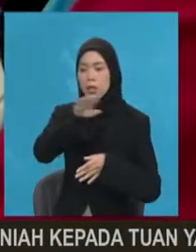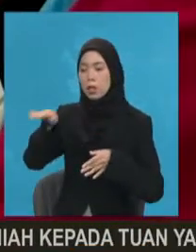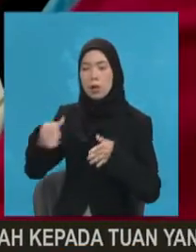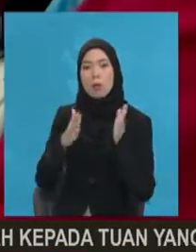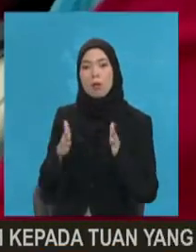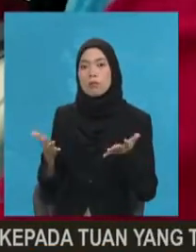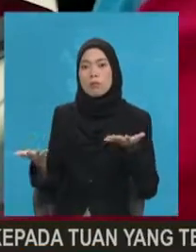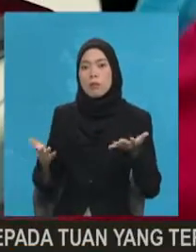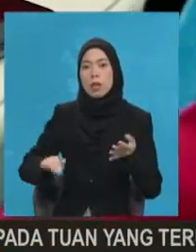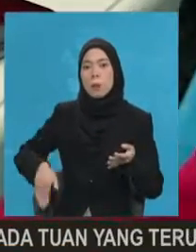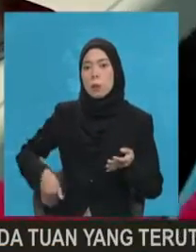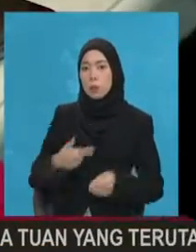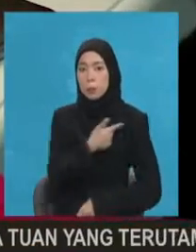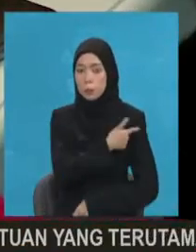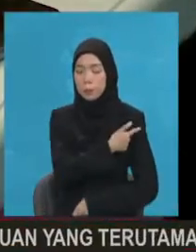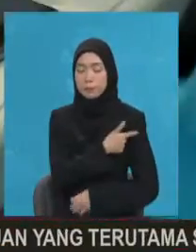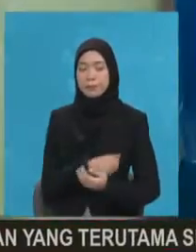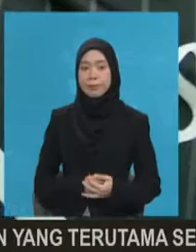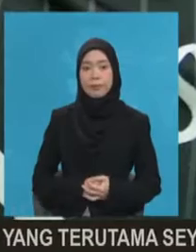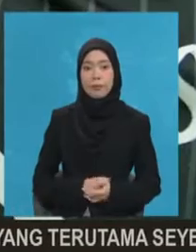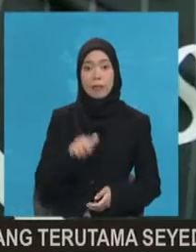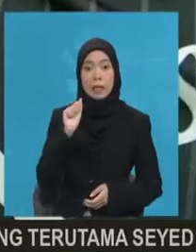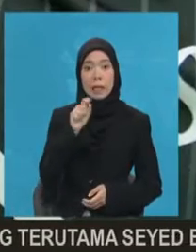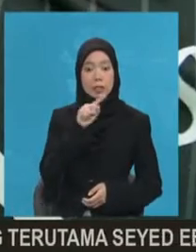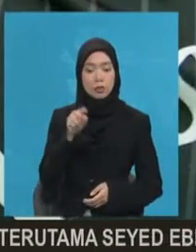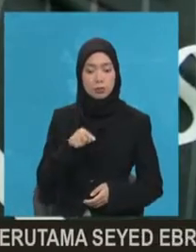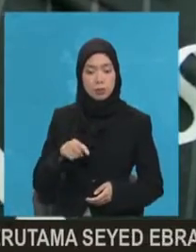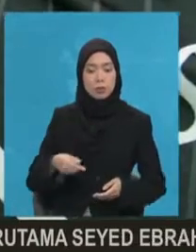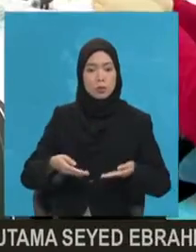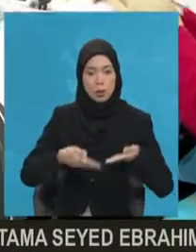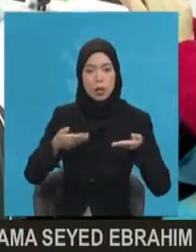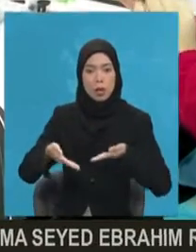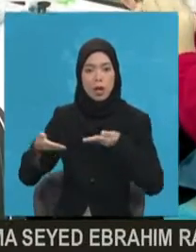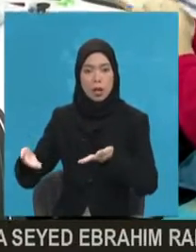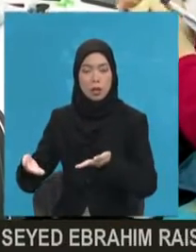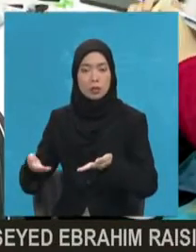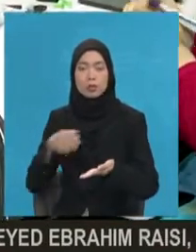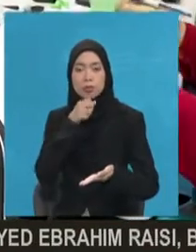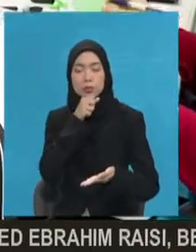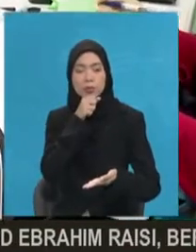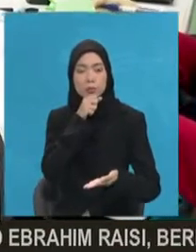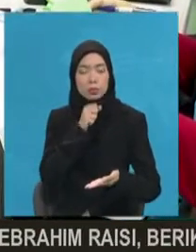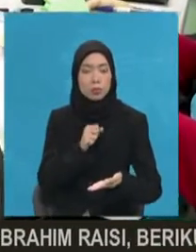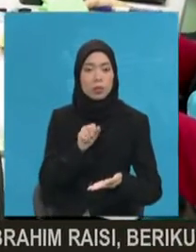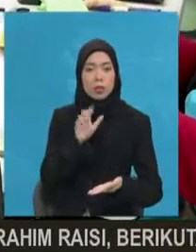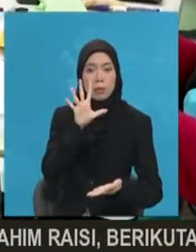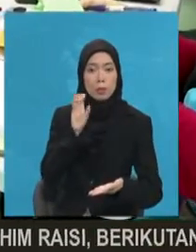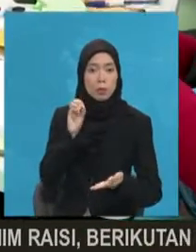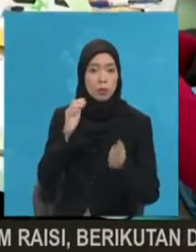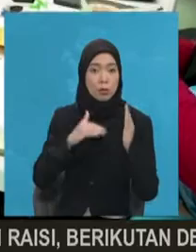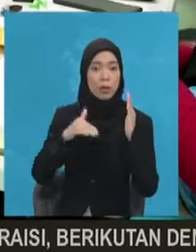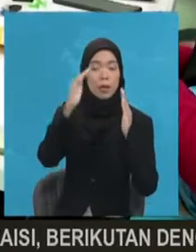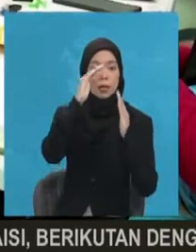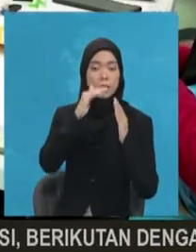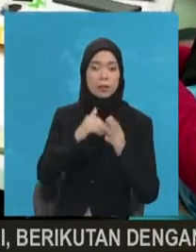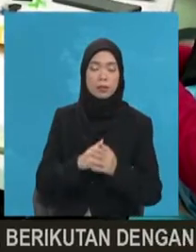kobena intense pemberian vaksin astrazeneca akan ditawarkan bagi individu berumur 50 tahun keatas walau